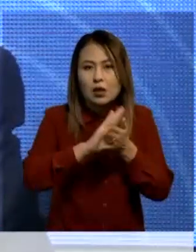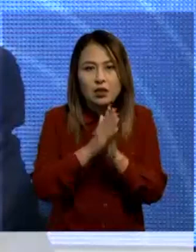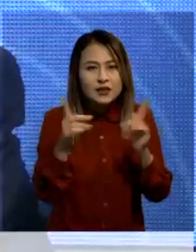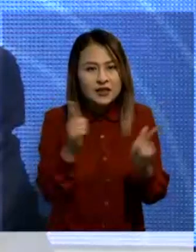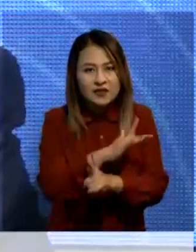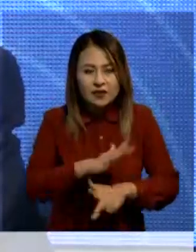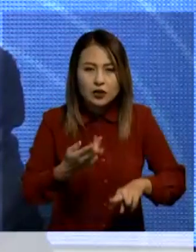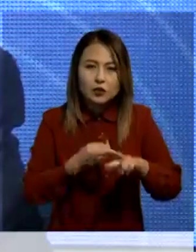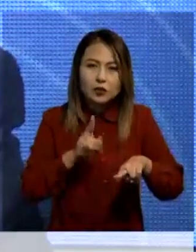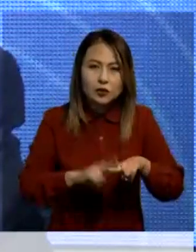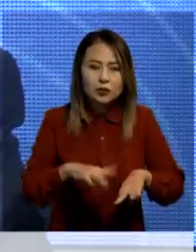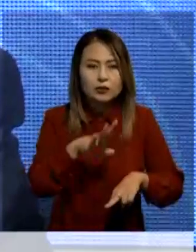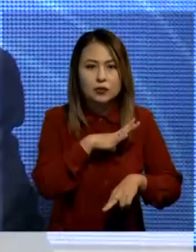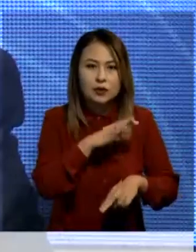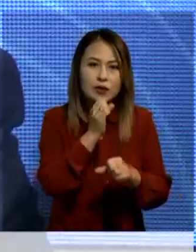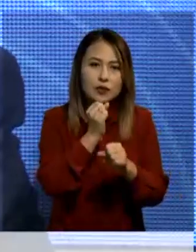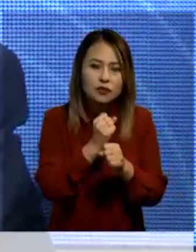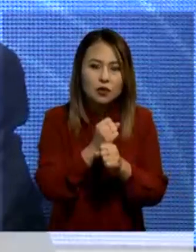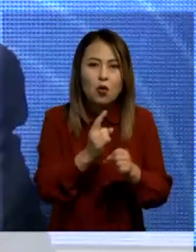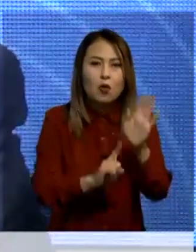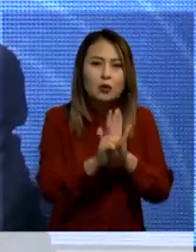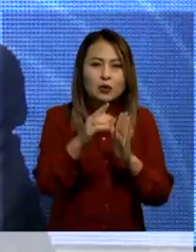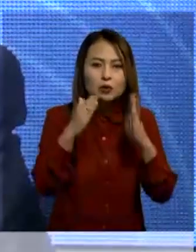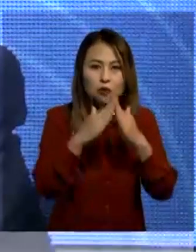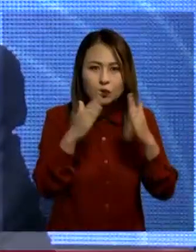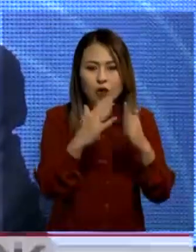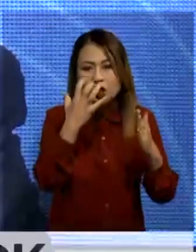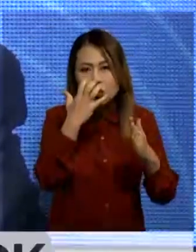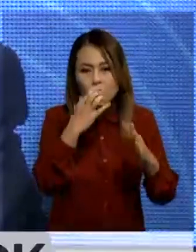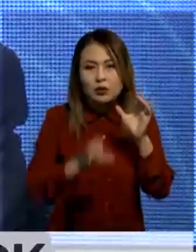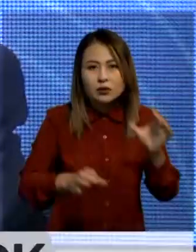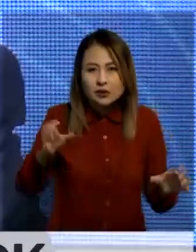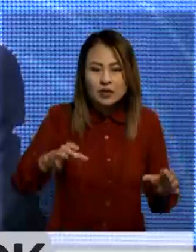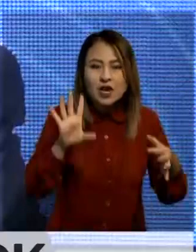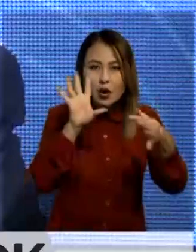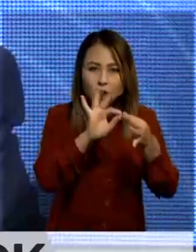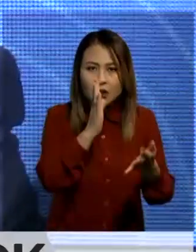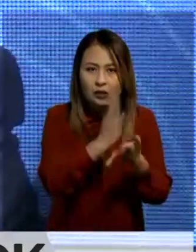соның салдарын кейін тұрғындар көреді. Өйткені ол баспаналарға жылу мен суды қосамыз. Және